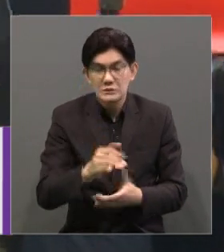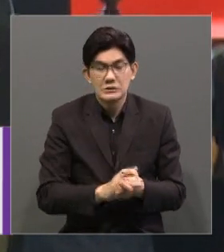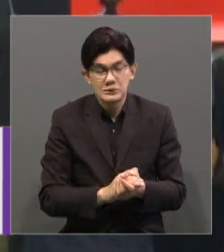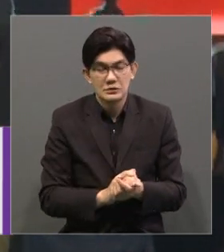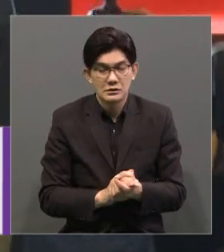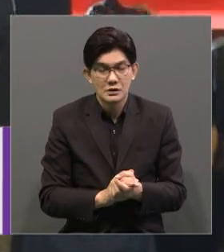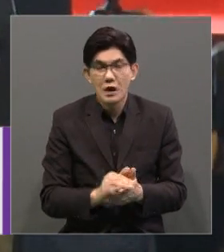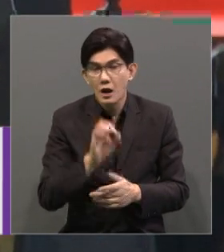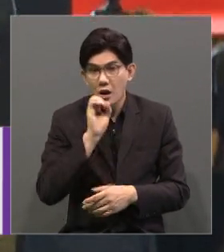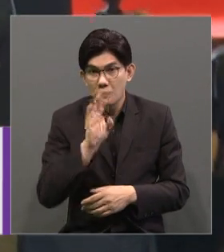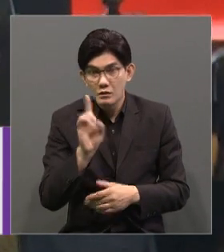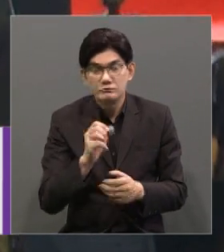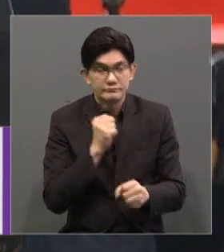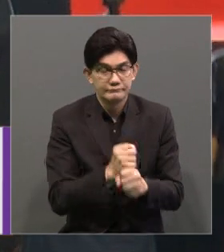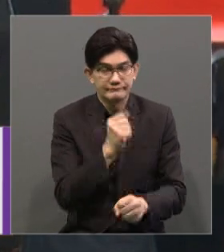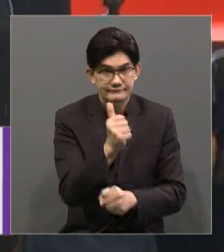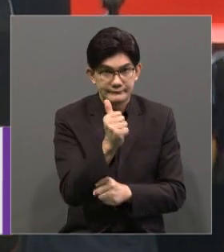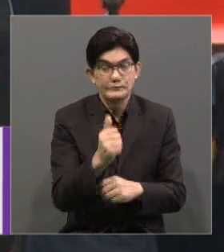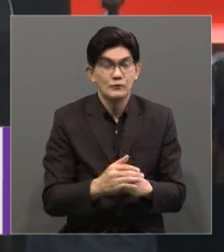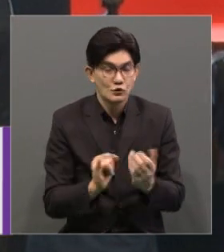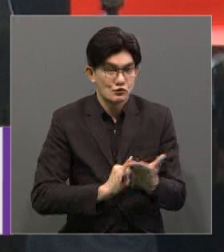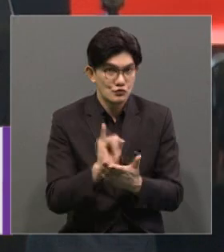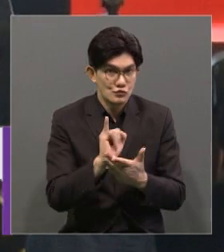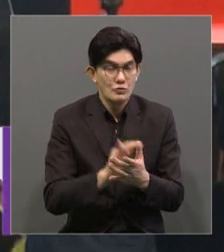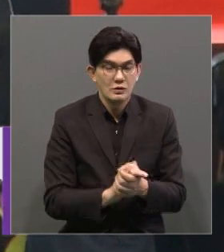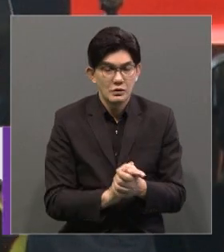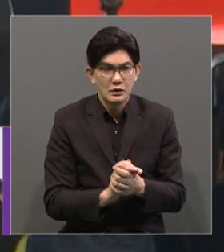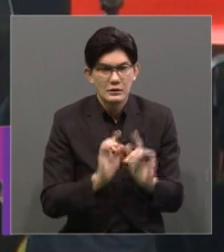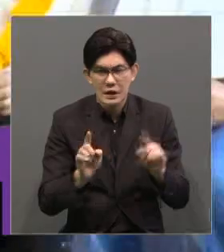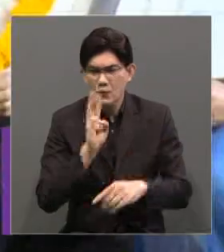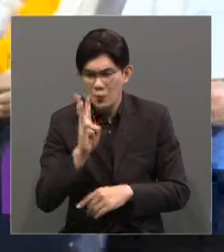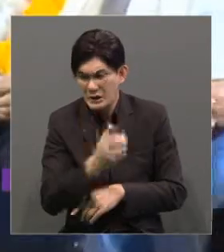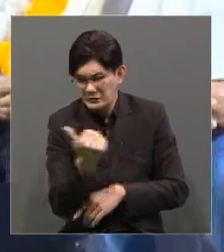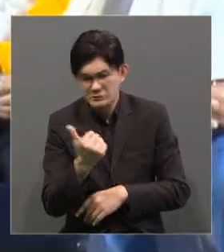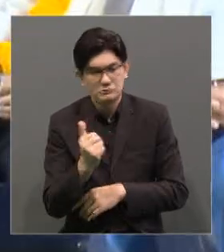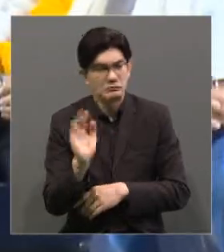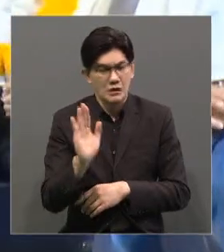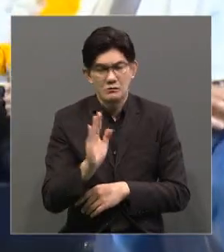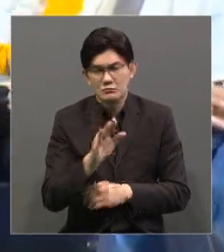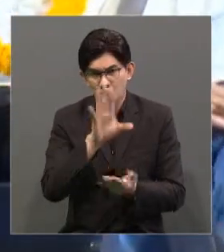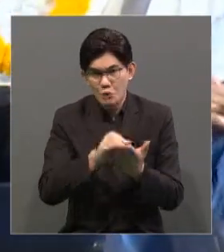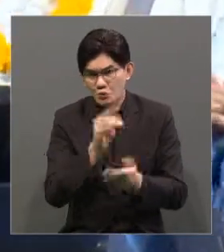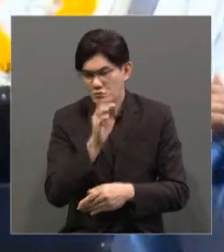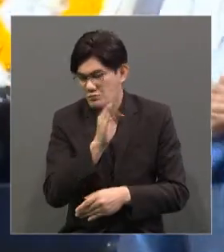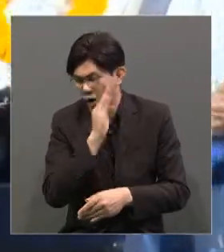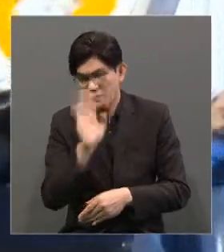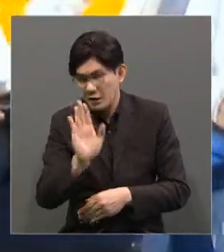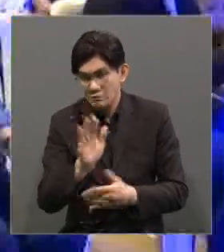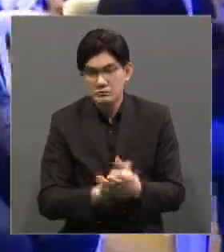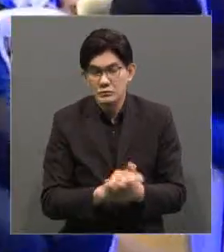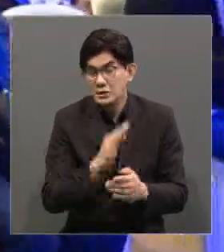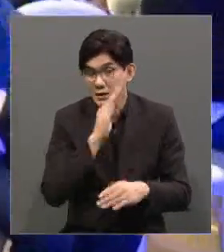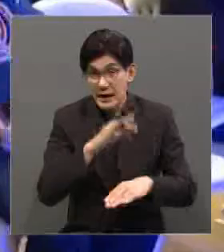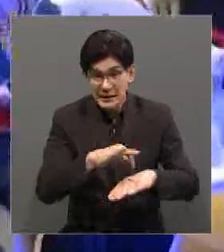การกกต.ก็บอกนะครับว่าทำได้นะครับเป็นเรื่องที่ถูกต้องนะแต่อย่าไปพูดใส่ร้ายด้วยความเท็จแต่คนที่มีตำแหน่งหน้าที่นะ